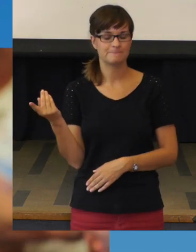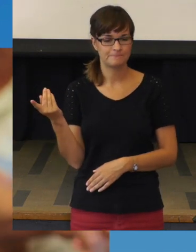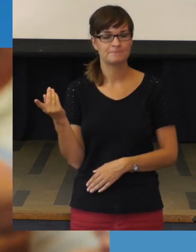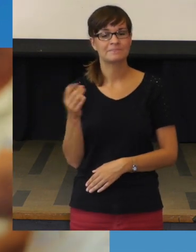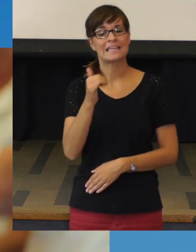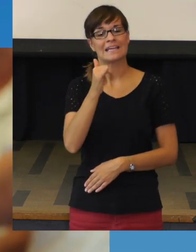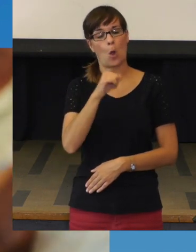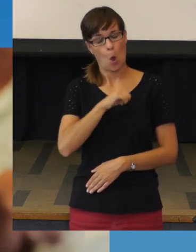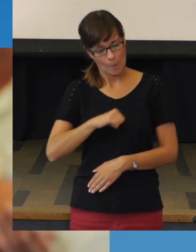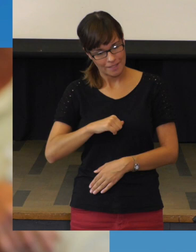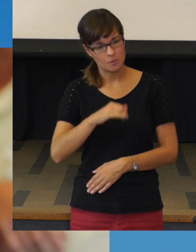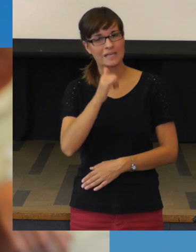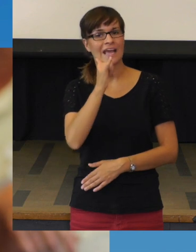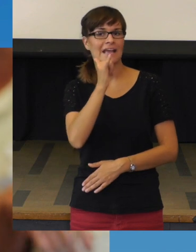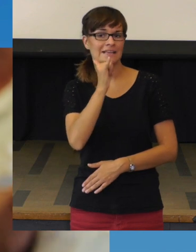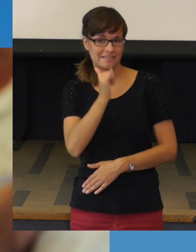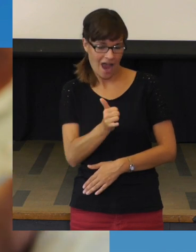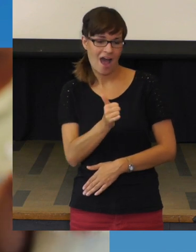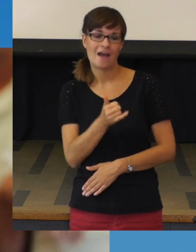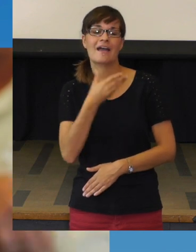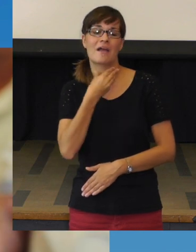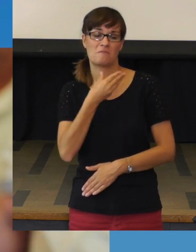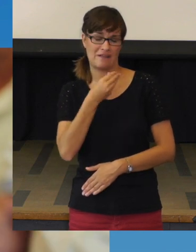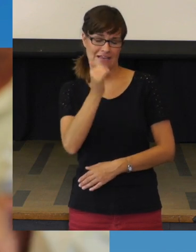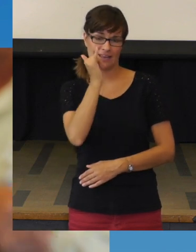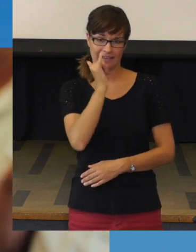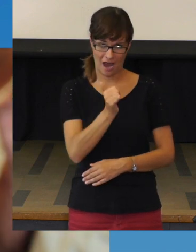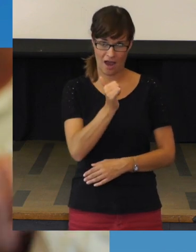Operation, ja, würden wir befürworten.